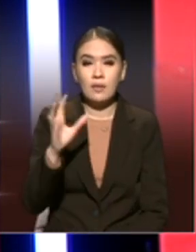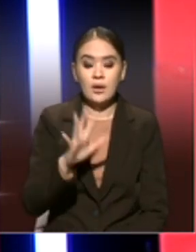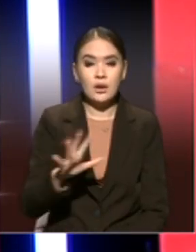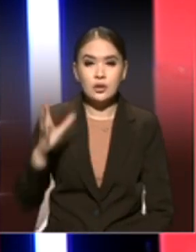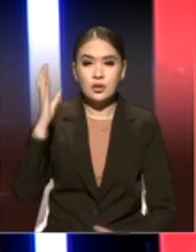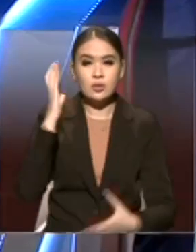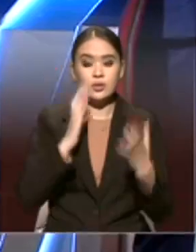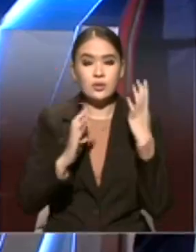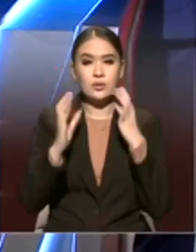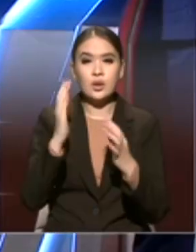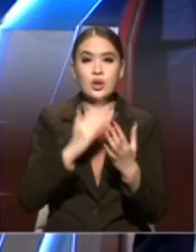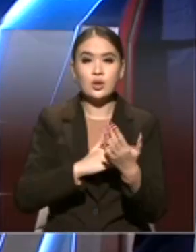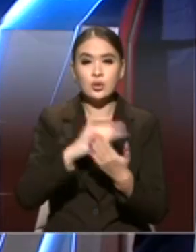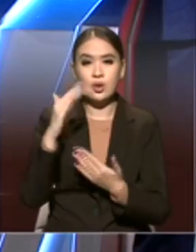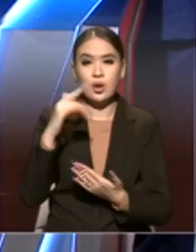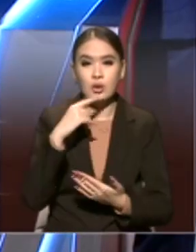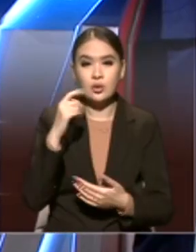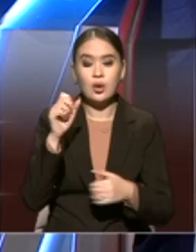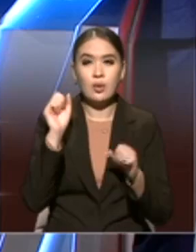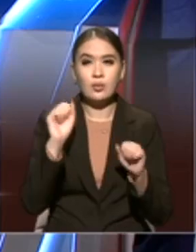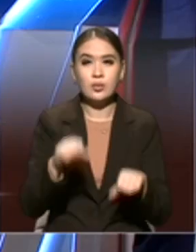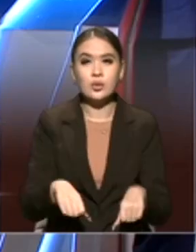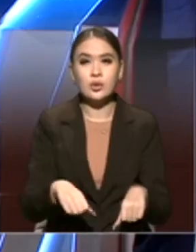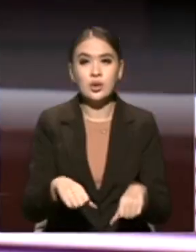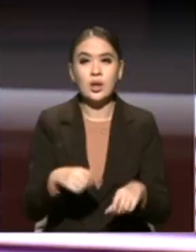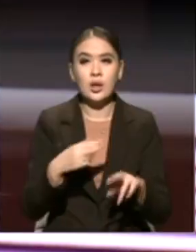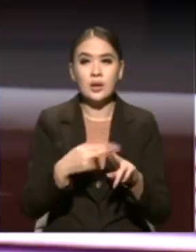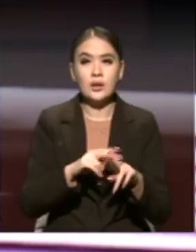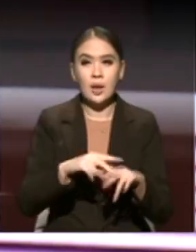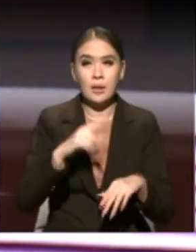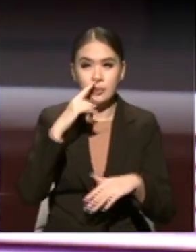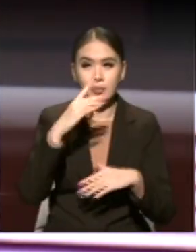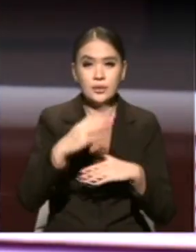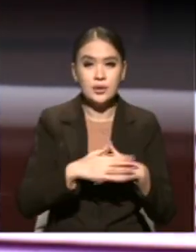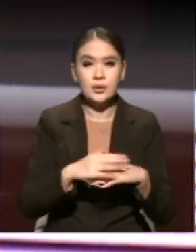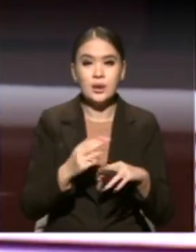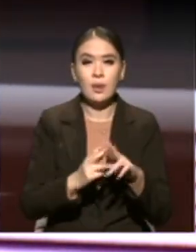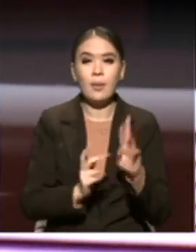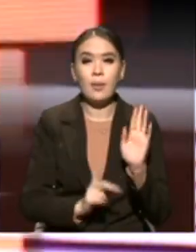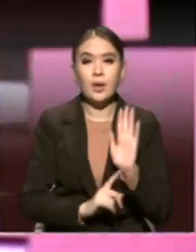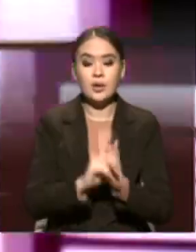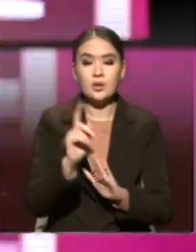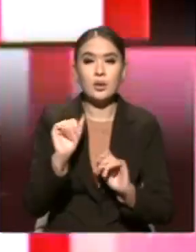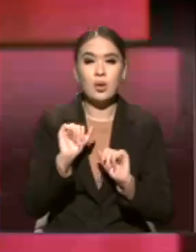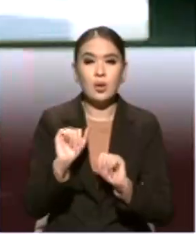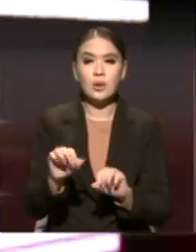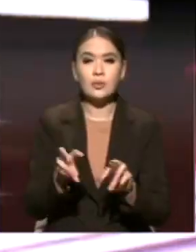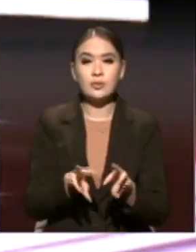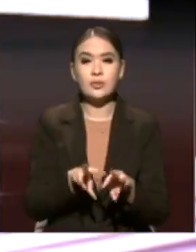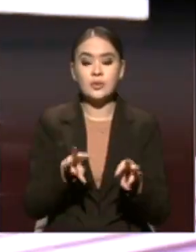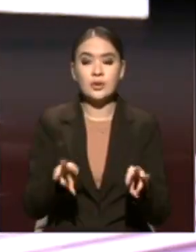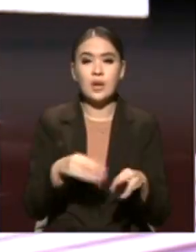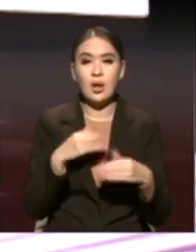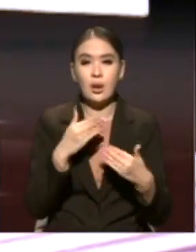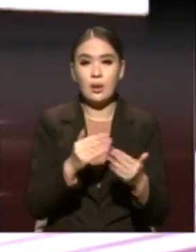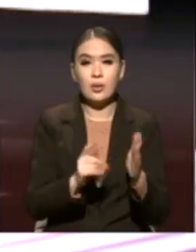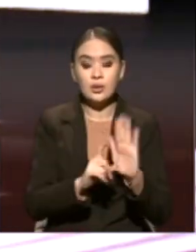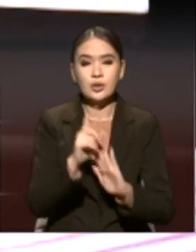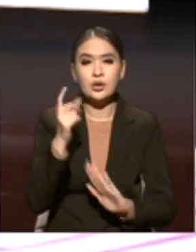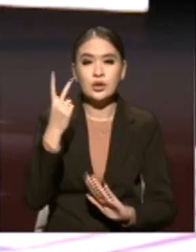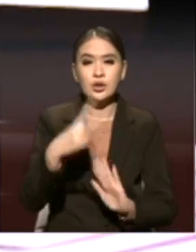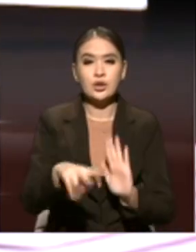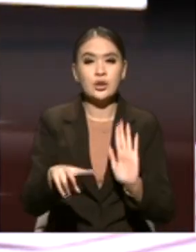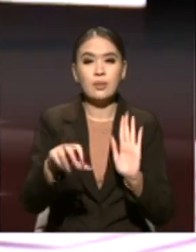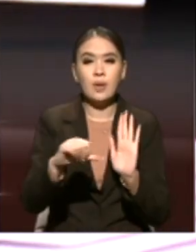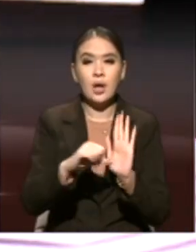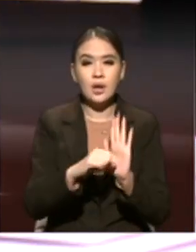еліміздегі жоғары деңгейлі университеттердің ешкімнің таласы болмайтын шығар деп ойлаймын. Биыл осы бастама, қорғаныс министрлігінің өте жақсы бастамасының арқасында бізге